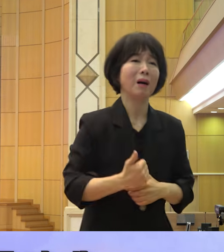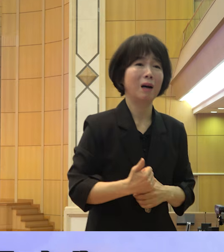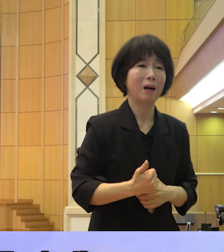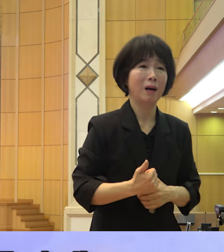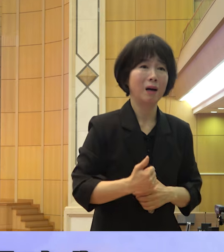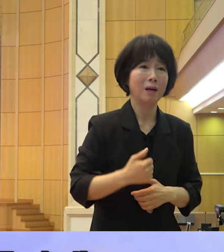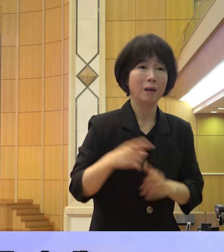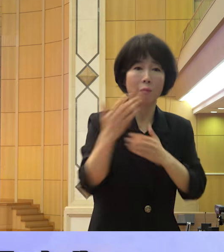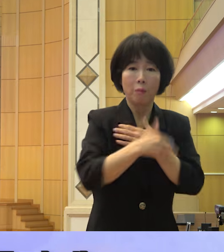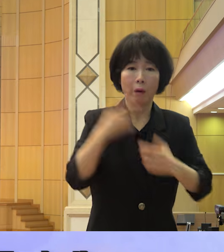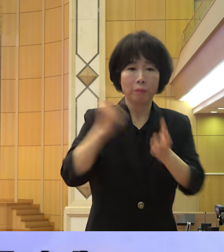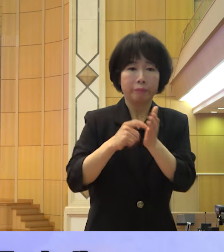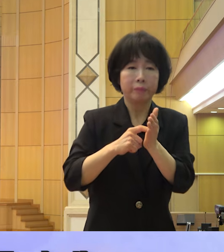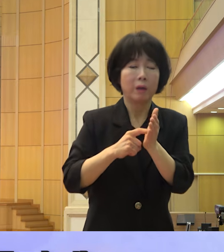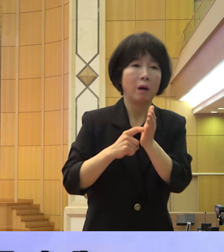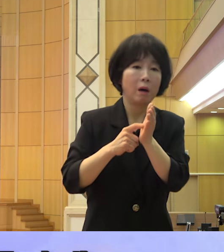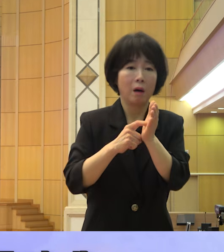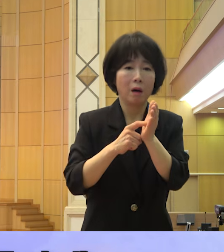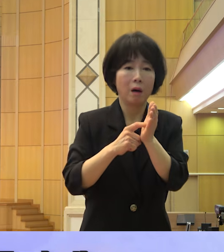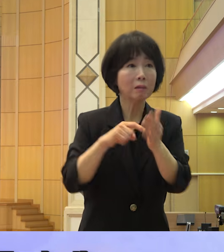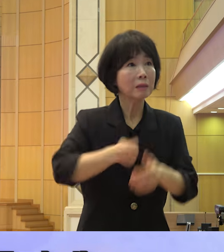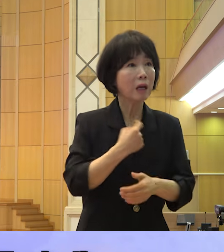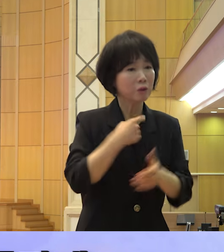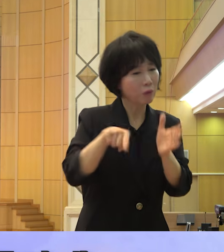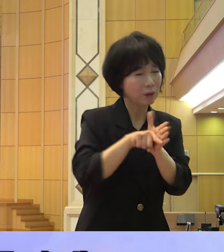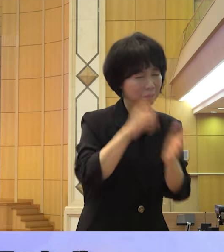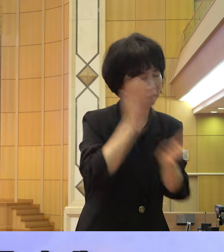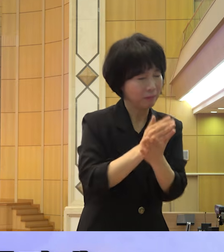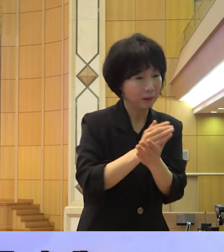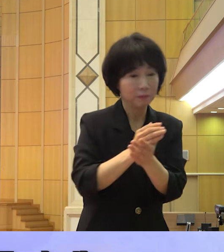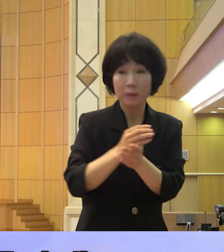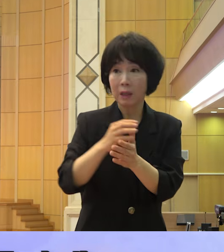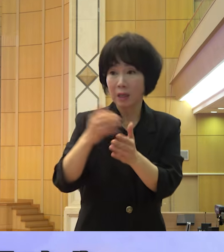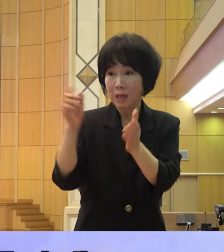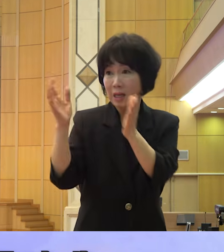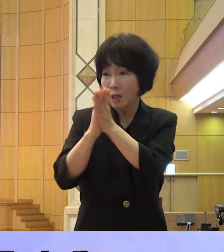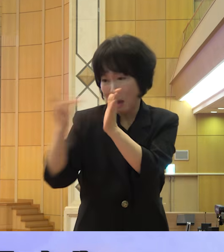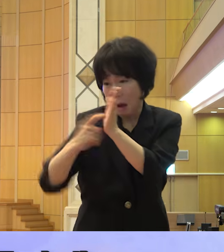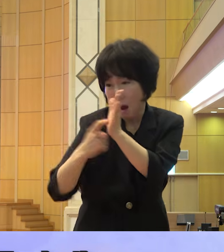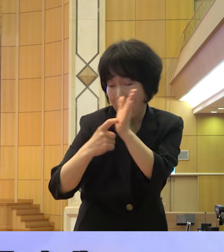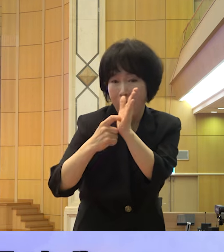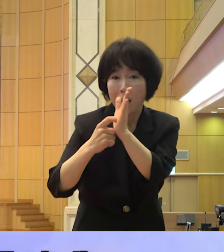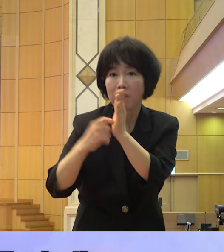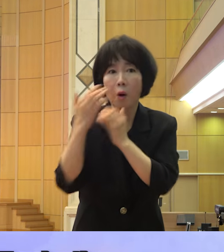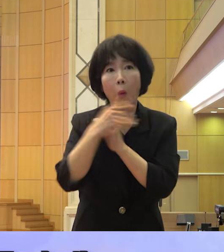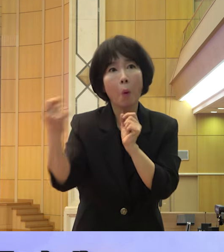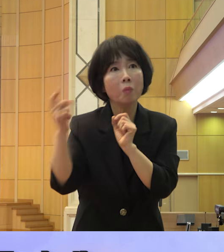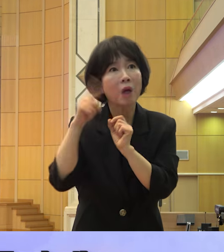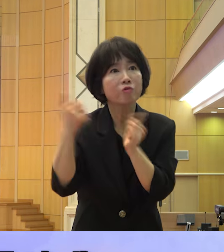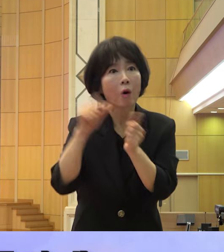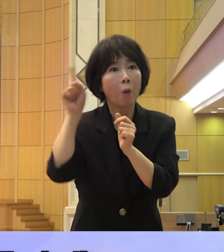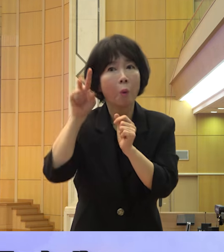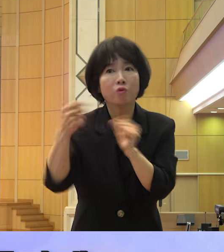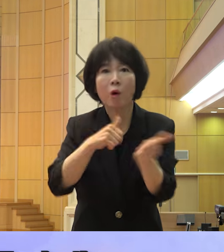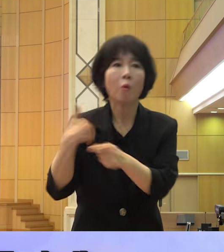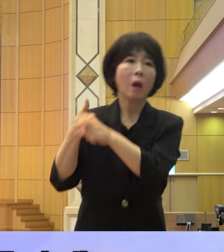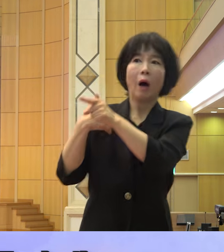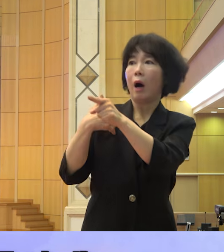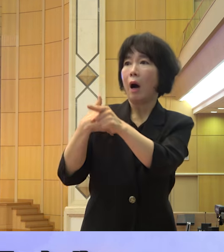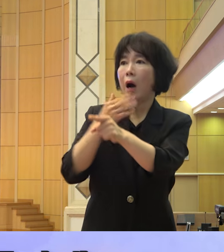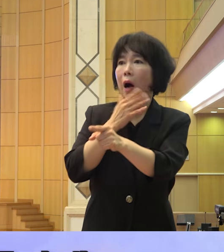새벽에도 내 기도해야 되는데 내 기도보다 그 긴급하던 긴급 기도를 해야 되니까 그걸서 막